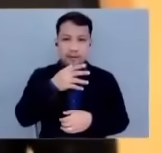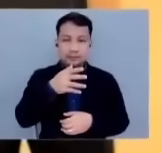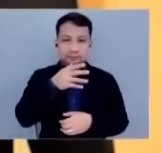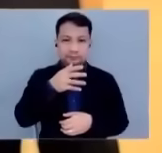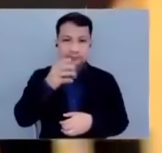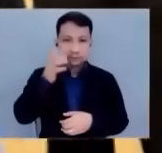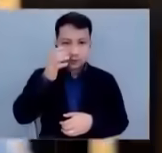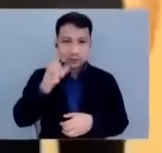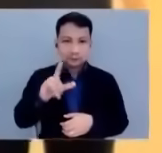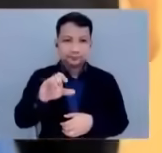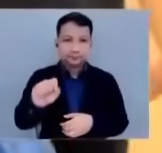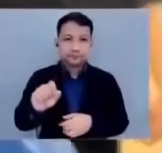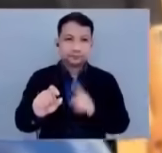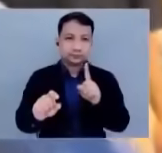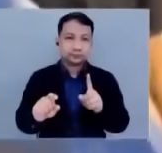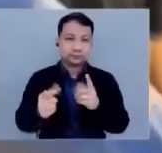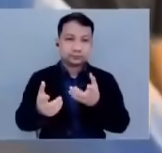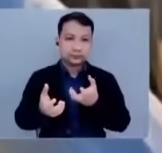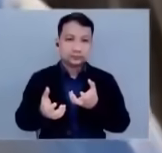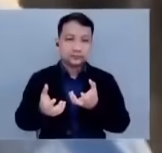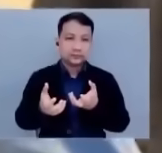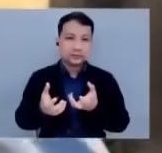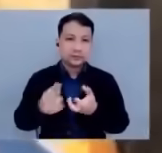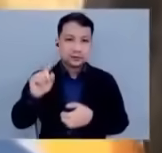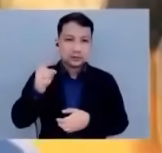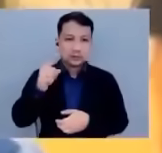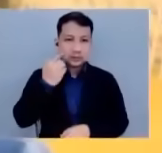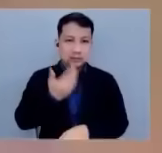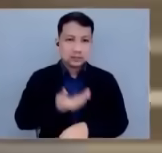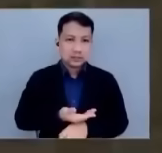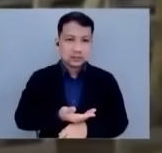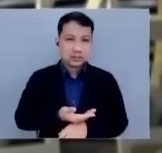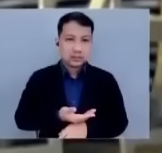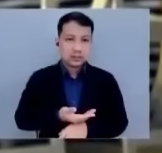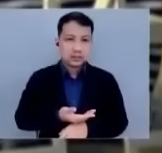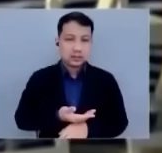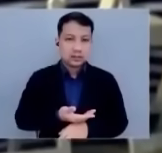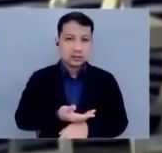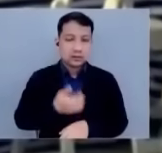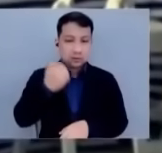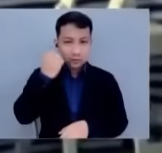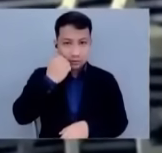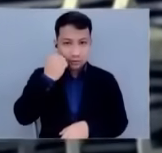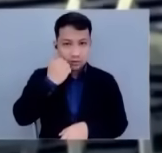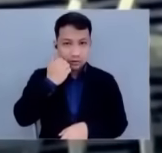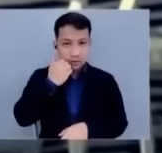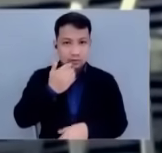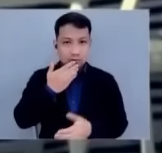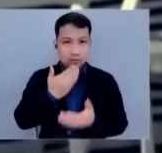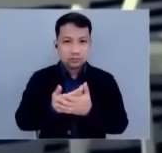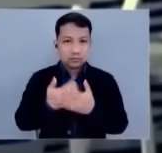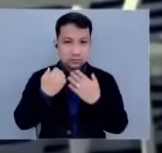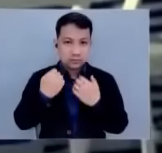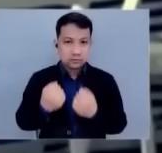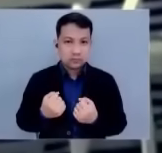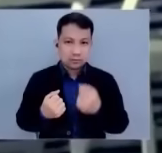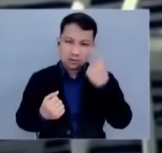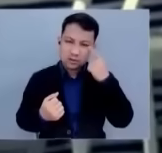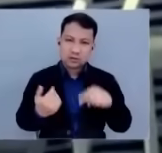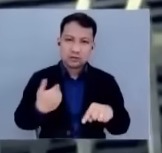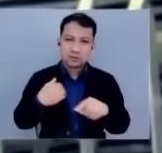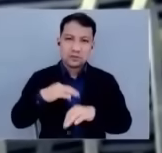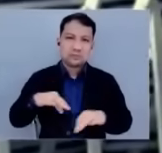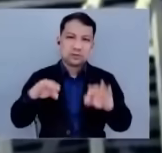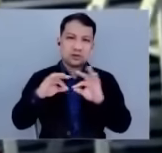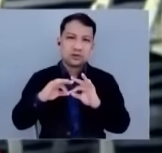iisang wish lang para sa kanyang panganay. Sa lahat, laging good health lang. For me, yun lang naman eh.